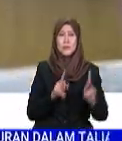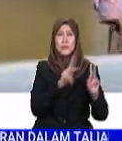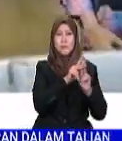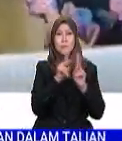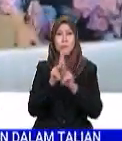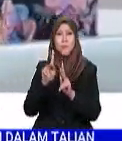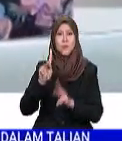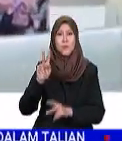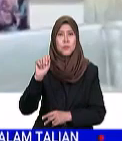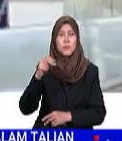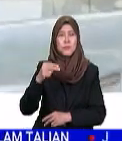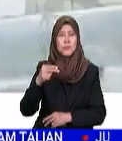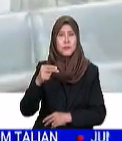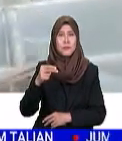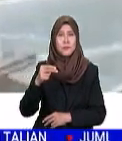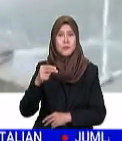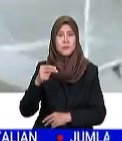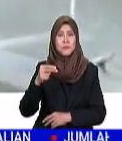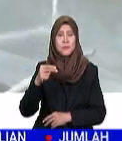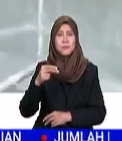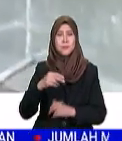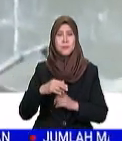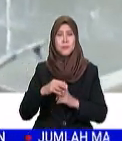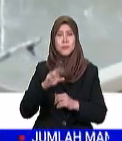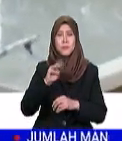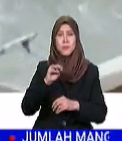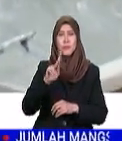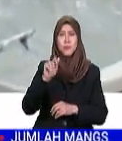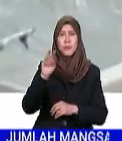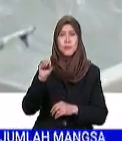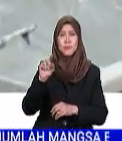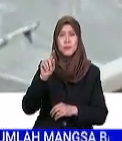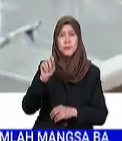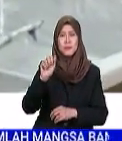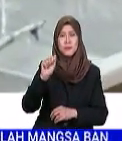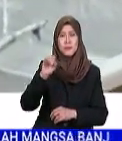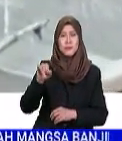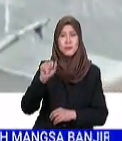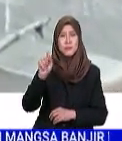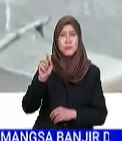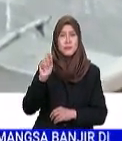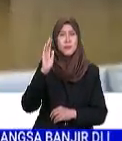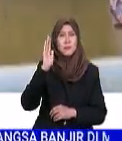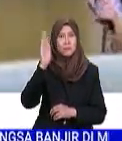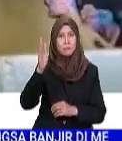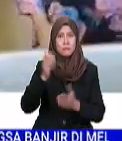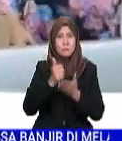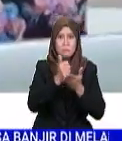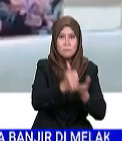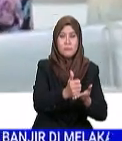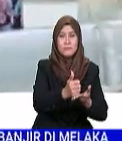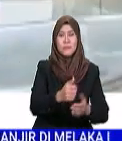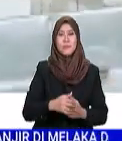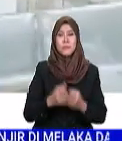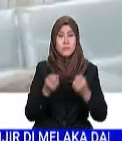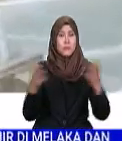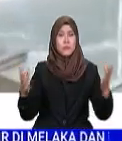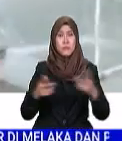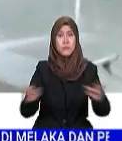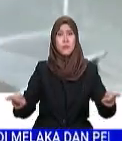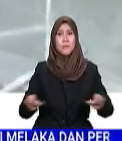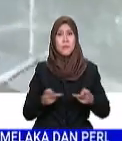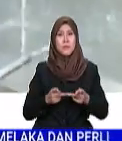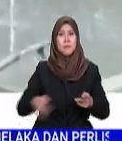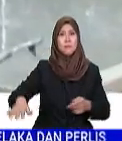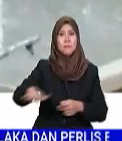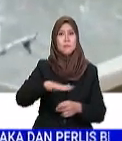Kampung Kuar, okay, sebelah Mukim Tajar. Jadi operasi kita lakukan dan kebanyakan kawasan-kawasan di